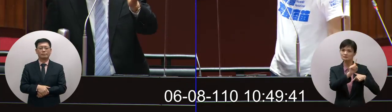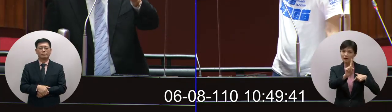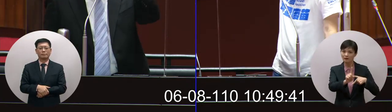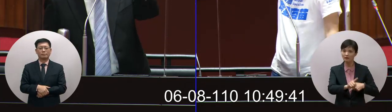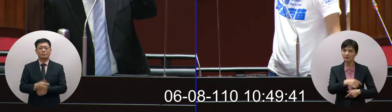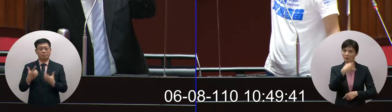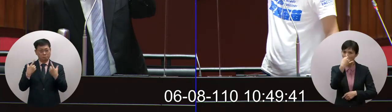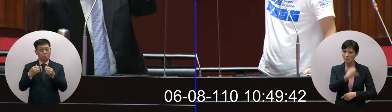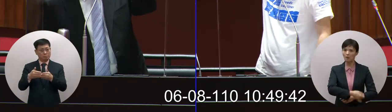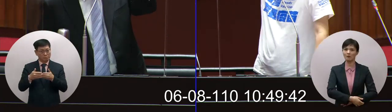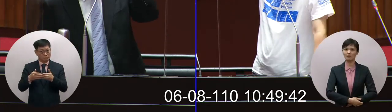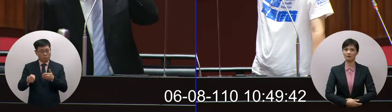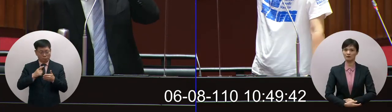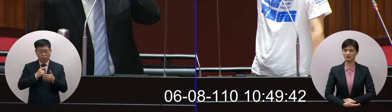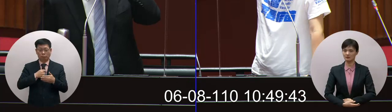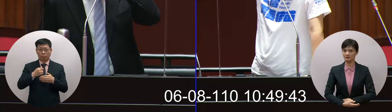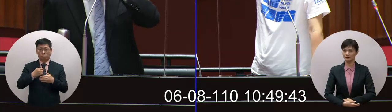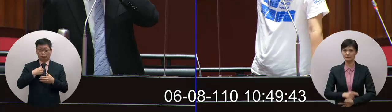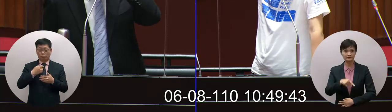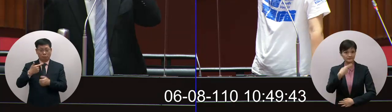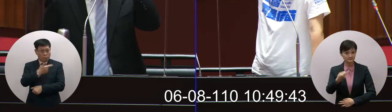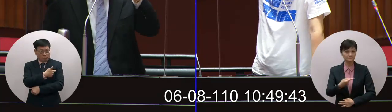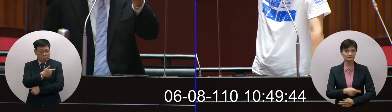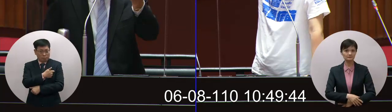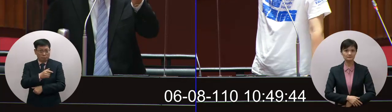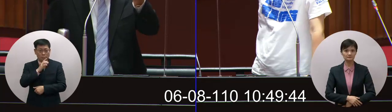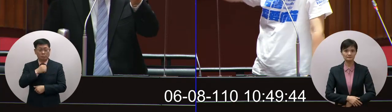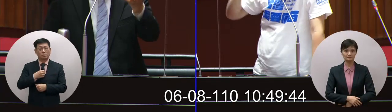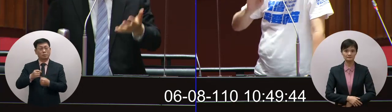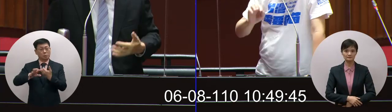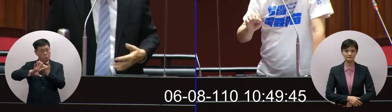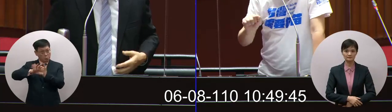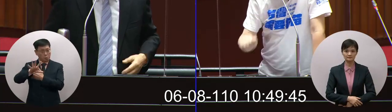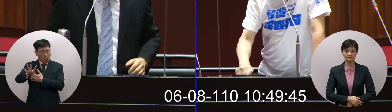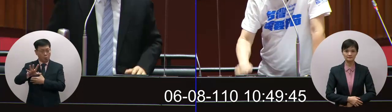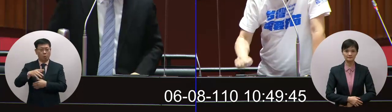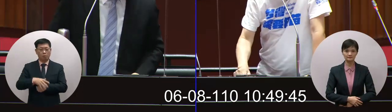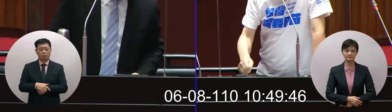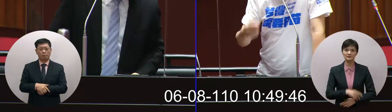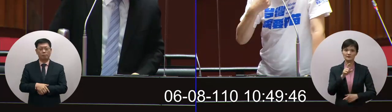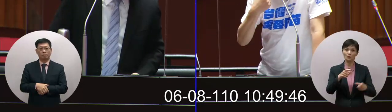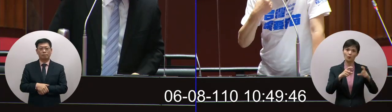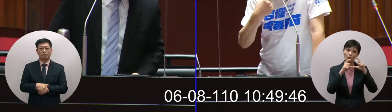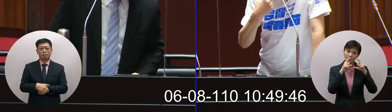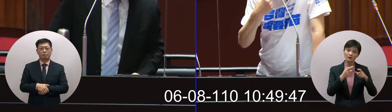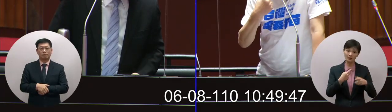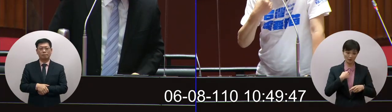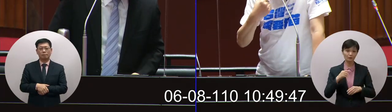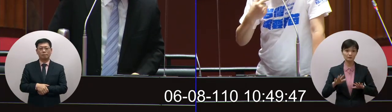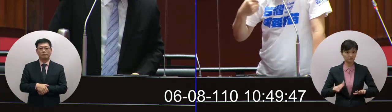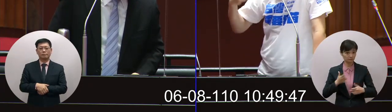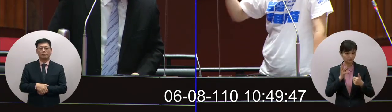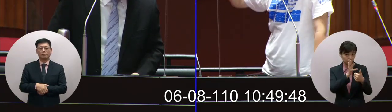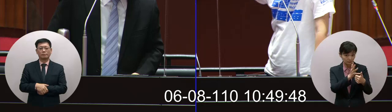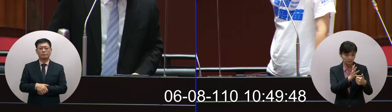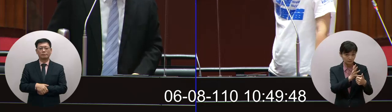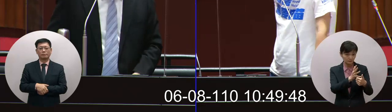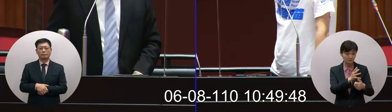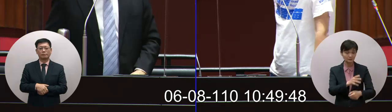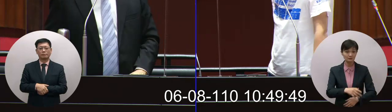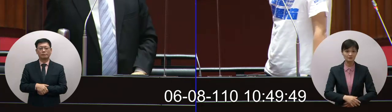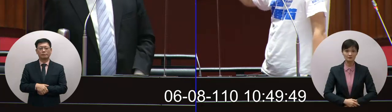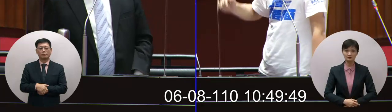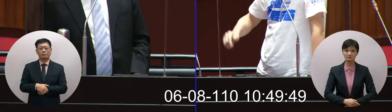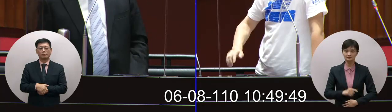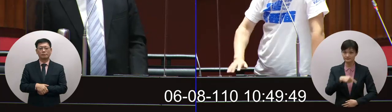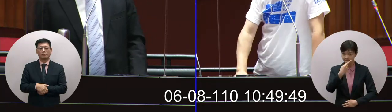必须把相关疫苗有人家有货。 回答我，我在咨询哦。我